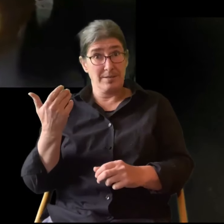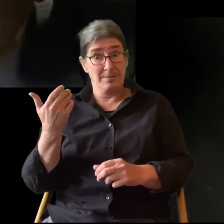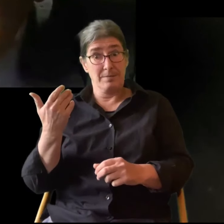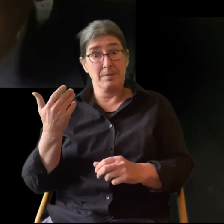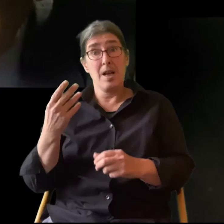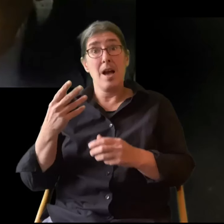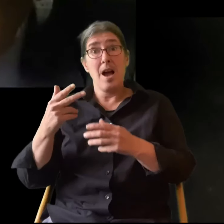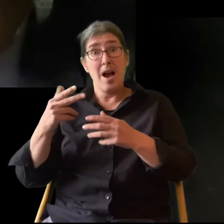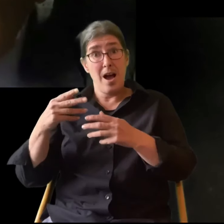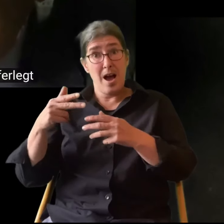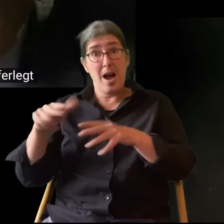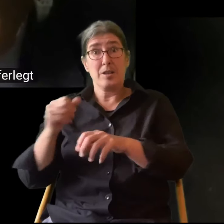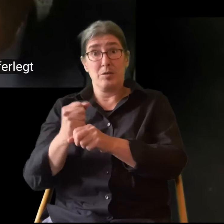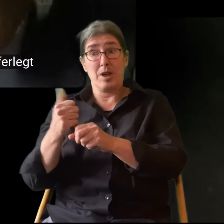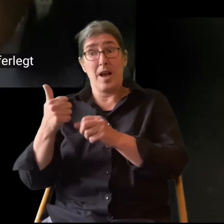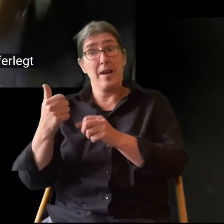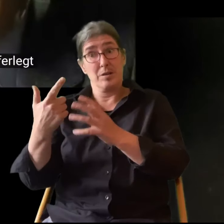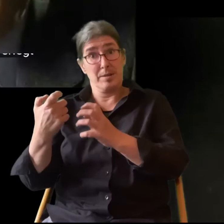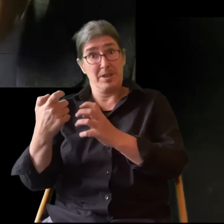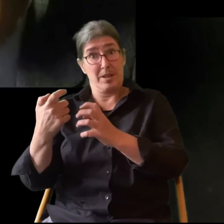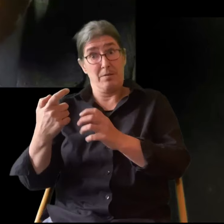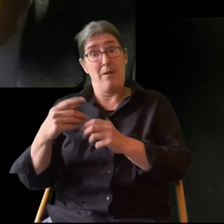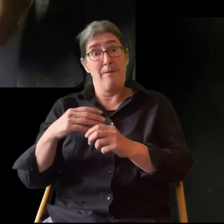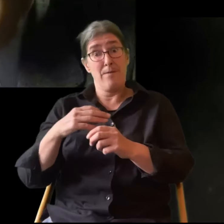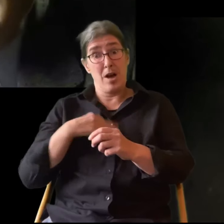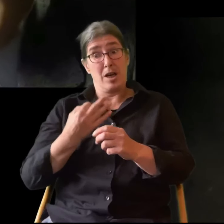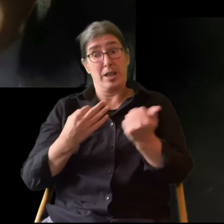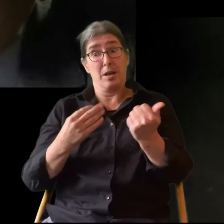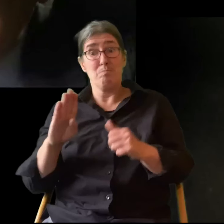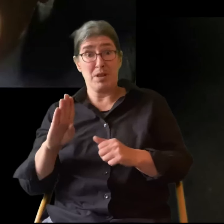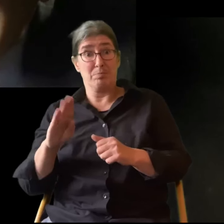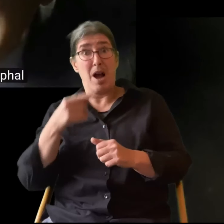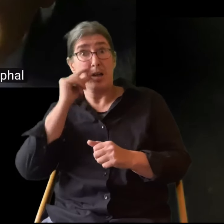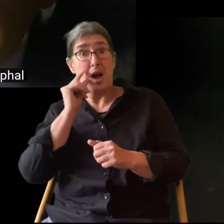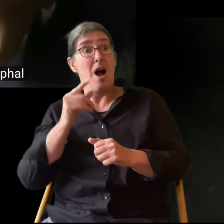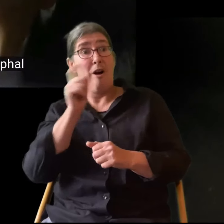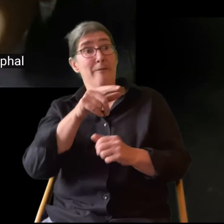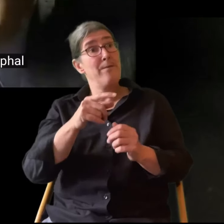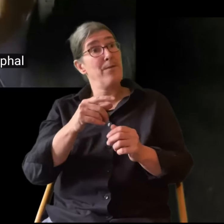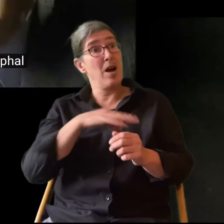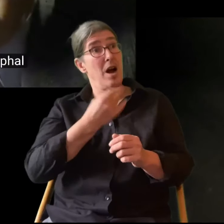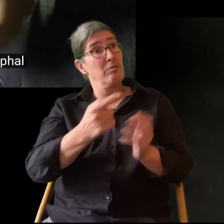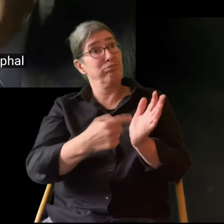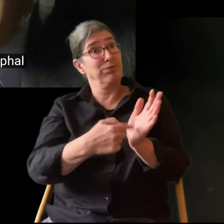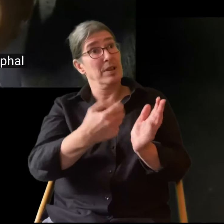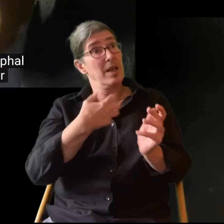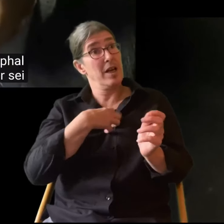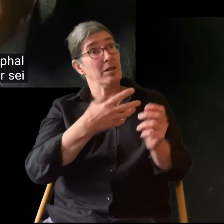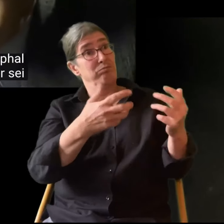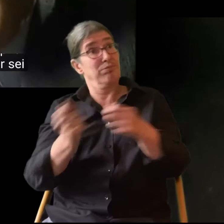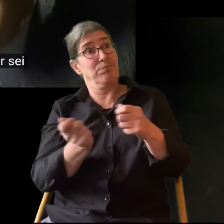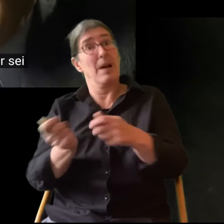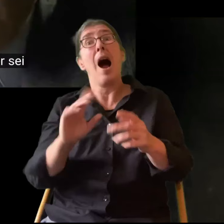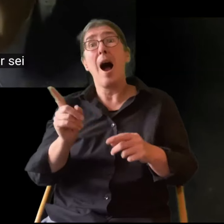Frankreich 1871 von Bismarck auferlegt worden waren. Aber die katastrophale Absatz von Versailles oder der Artikel